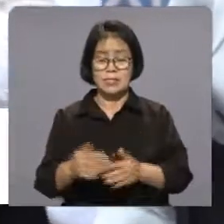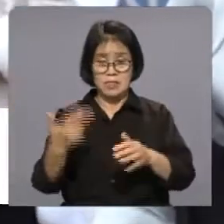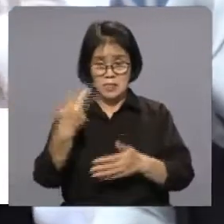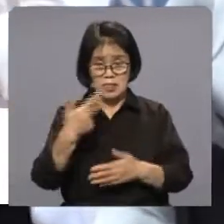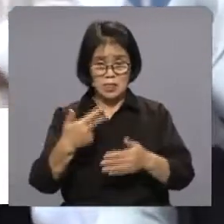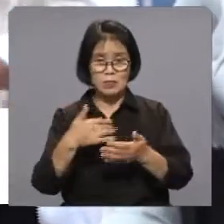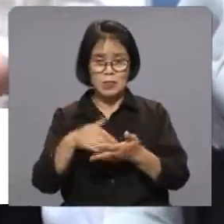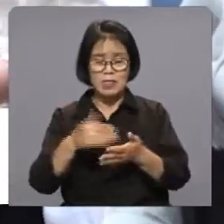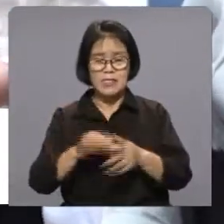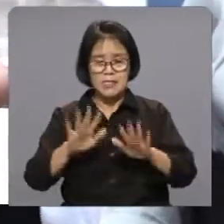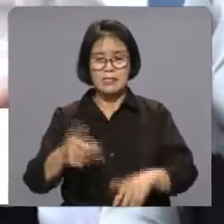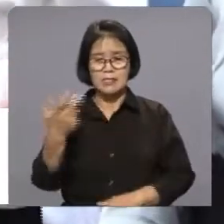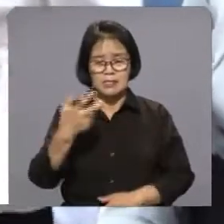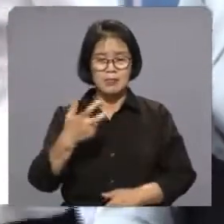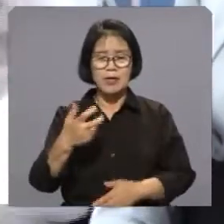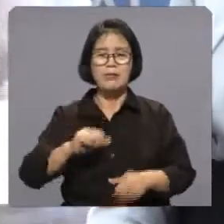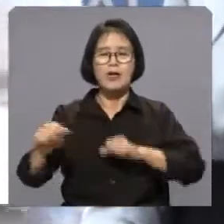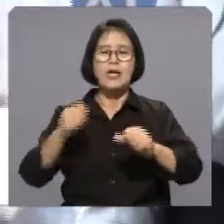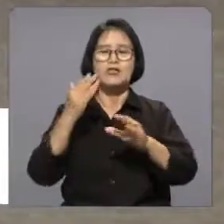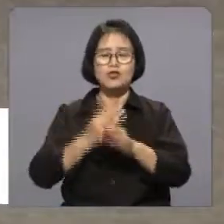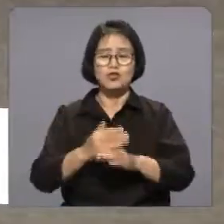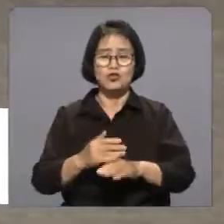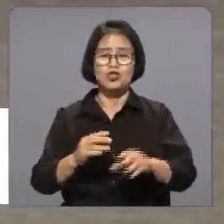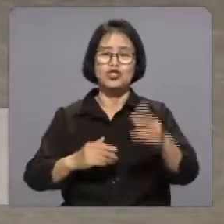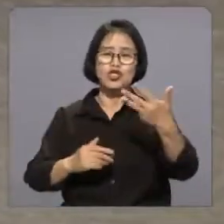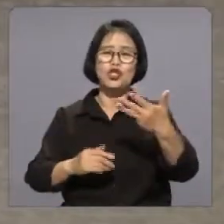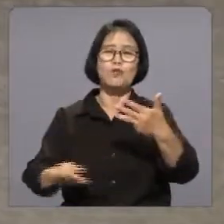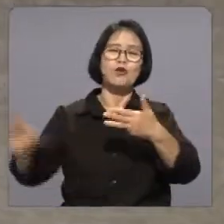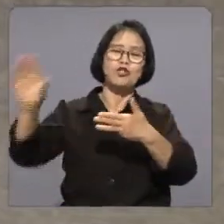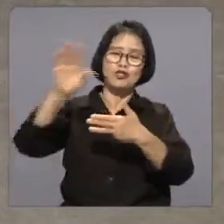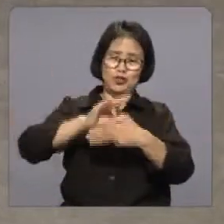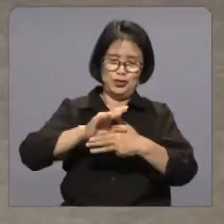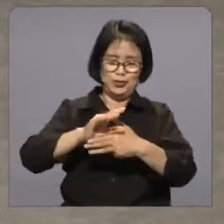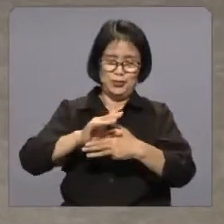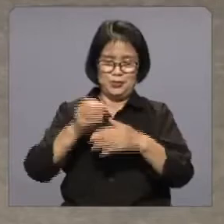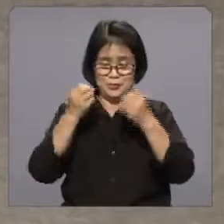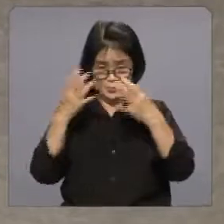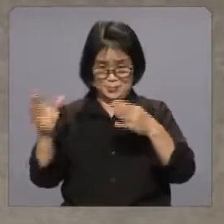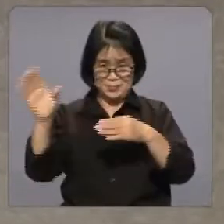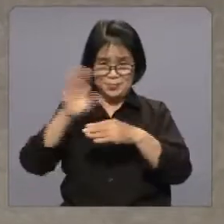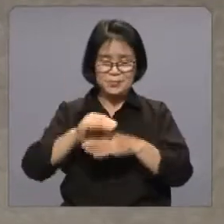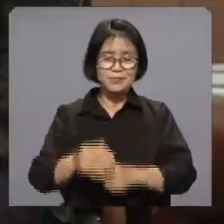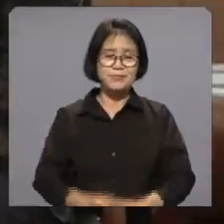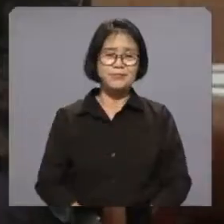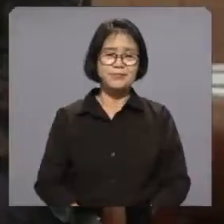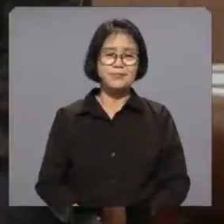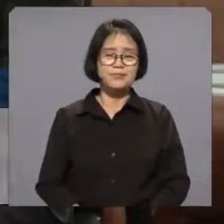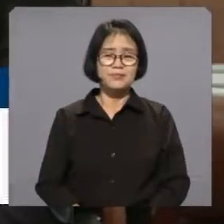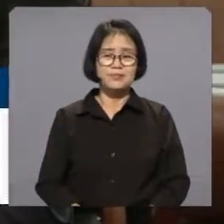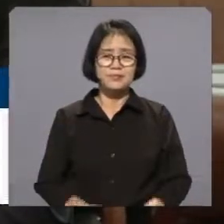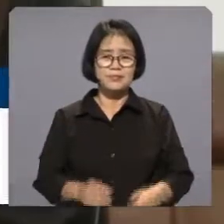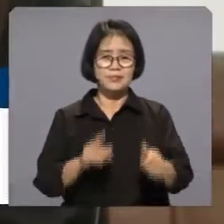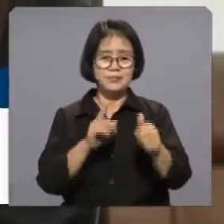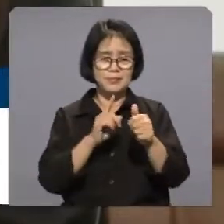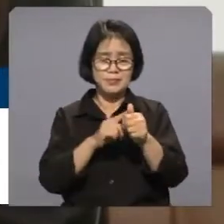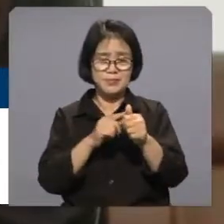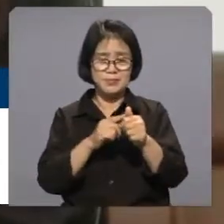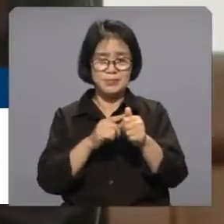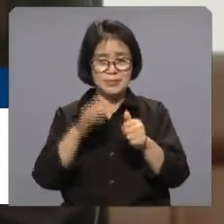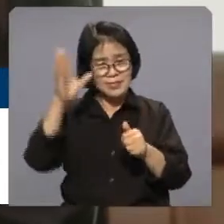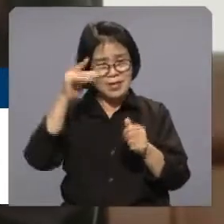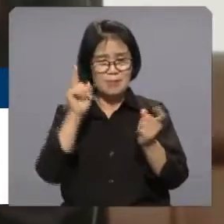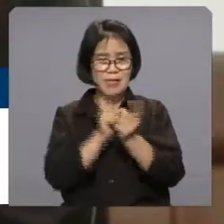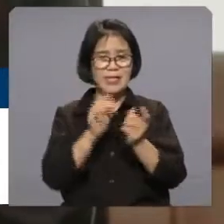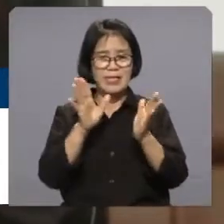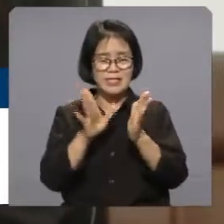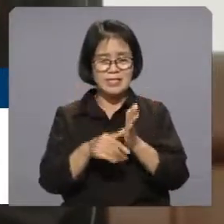70마리가 활약 중인데 여기에 오늘 8마리의 신참이 더해졌습니다. 고이를 만났을 때 새로운